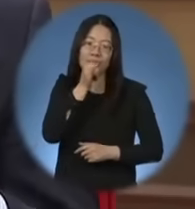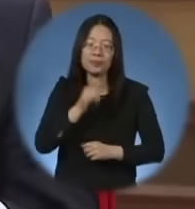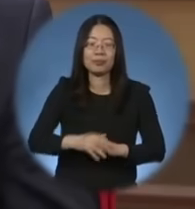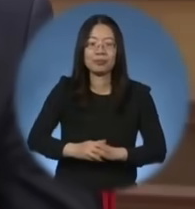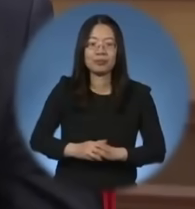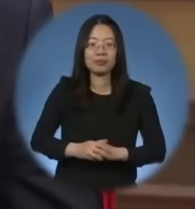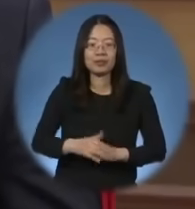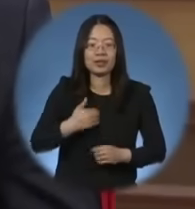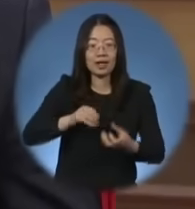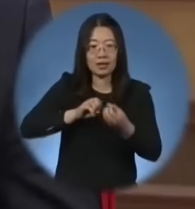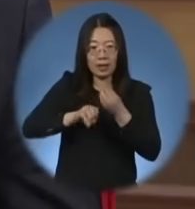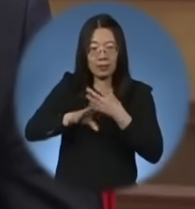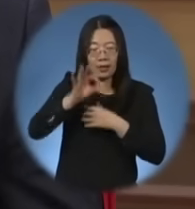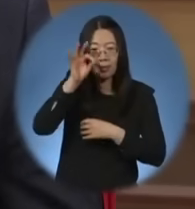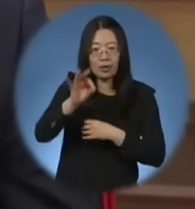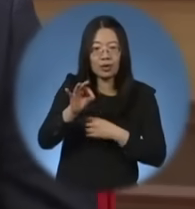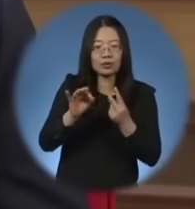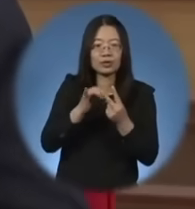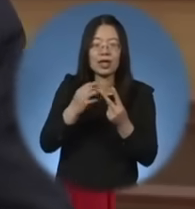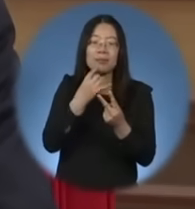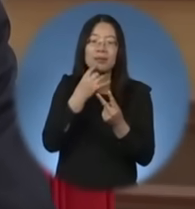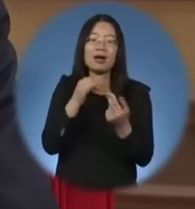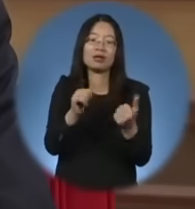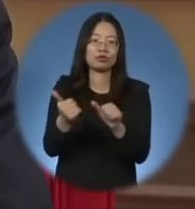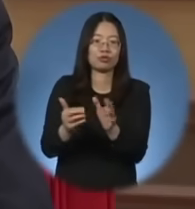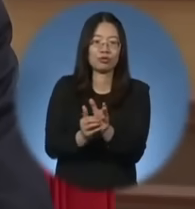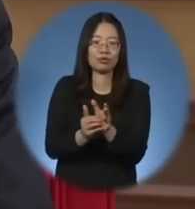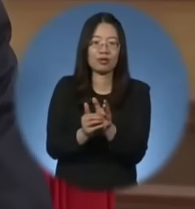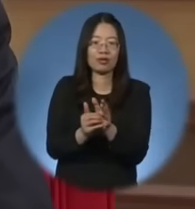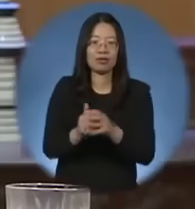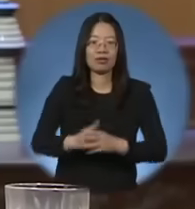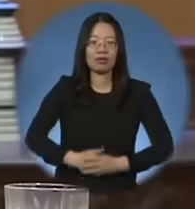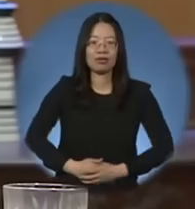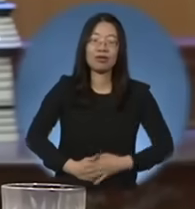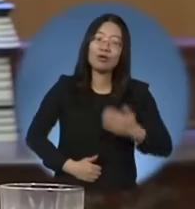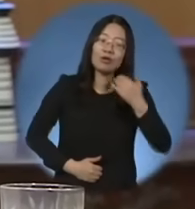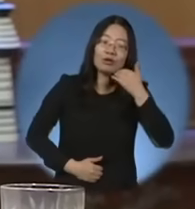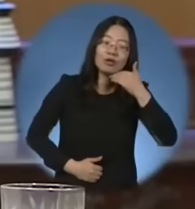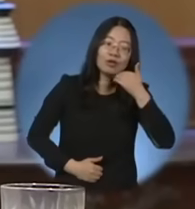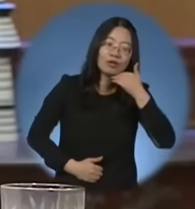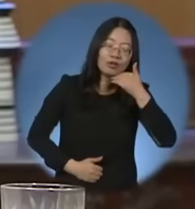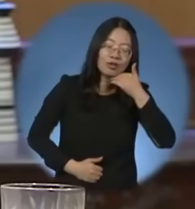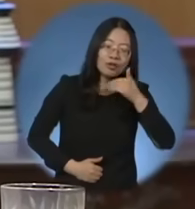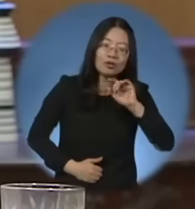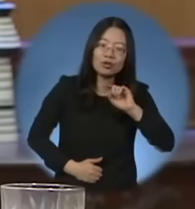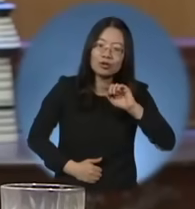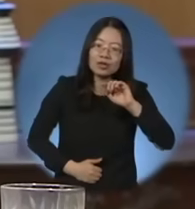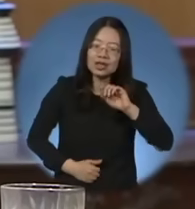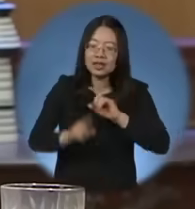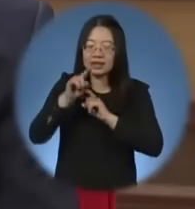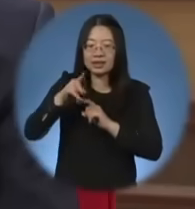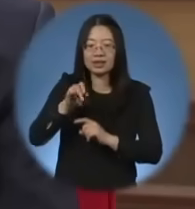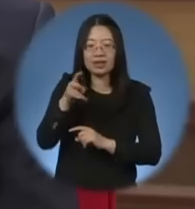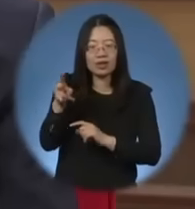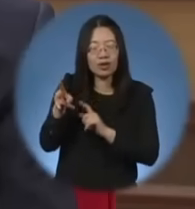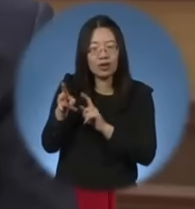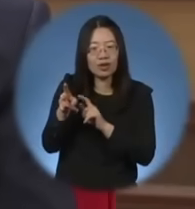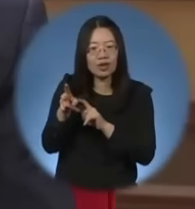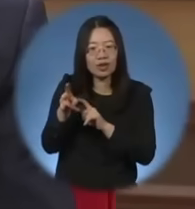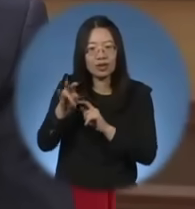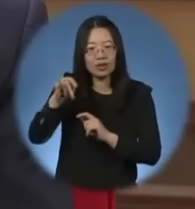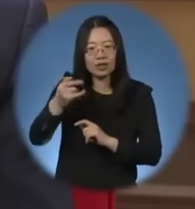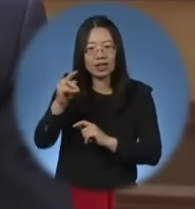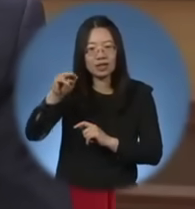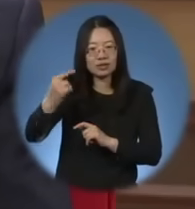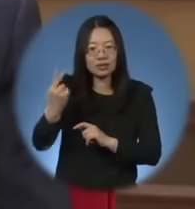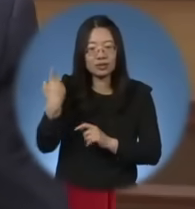됩니다 네네 내 타피는 두 사람 밖에 죽었 두 사람 밖에 안 죽었다구 누구죠 저저 이성계